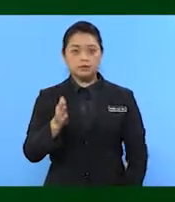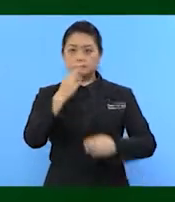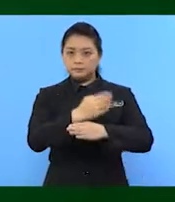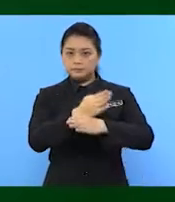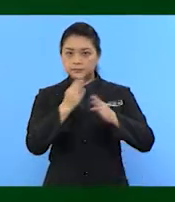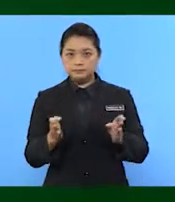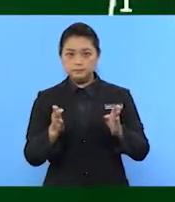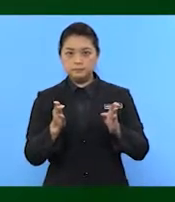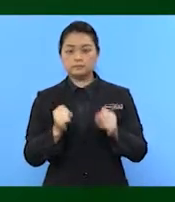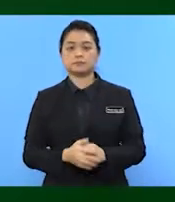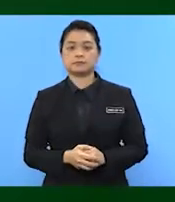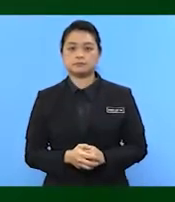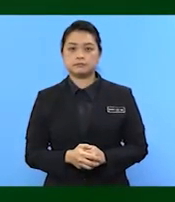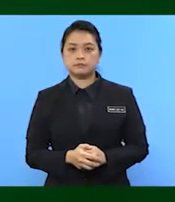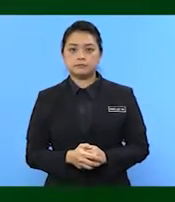terbentuk.